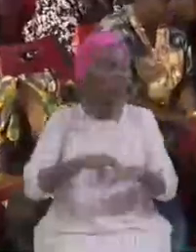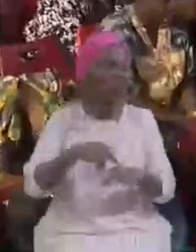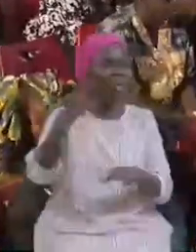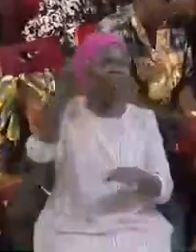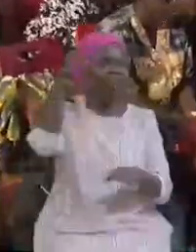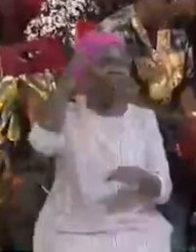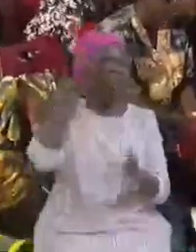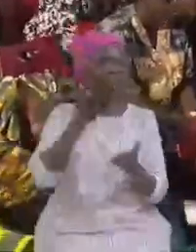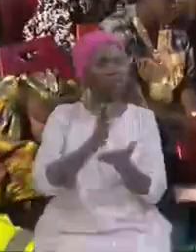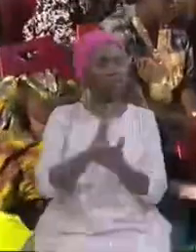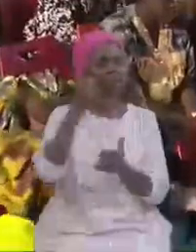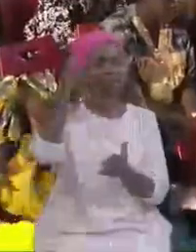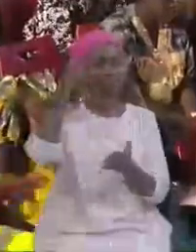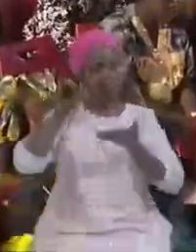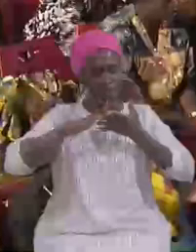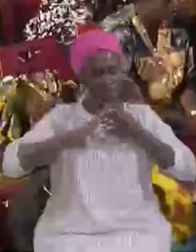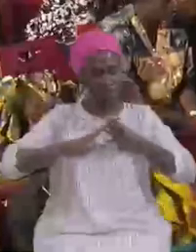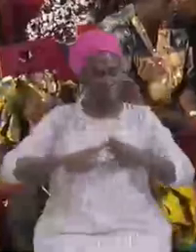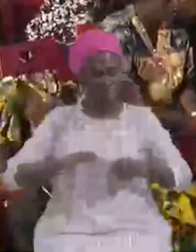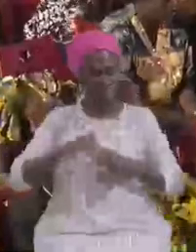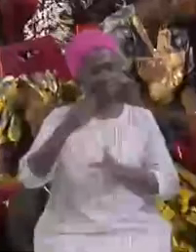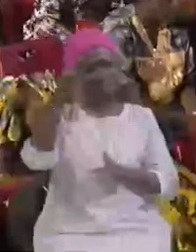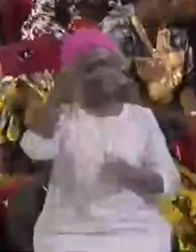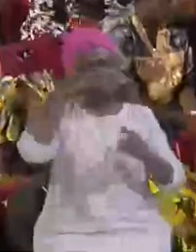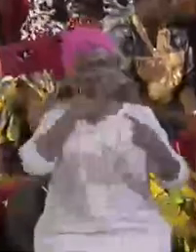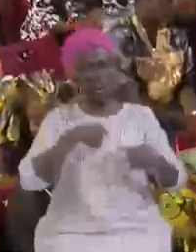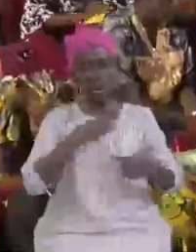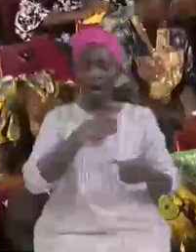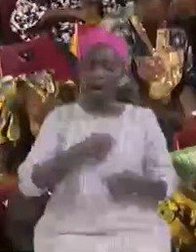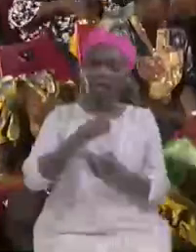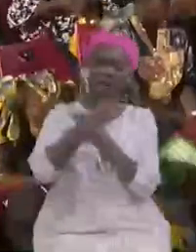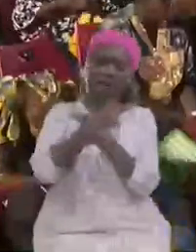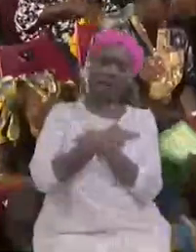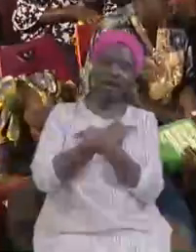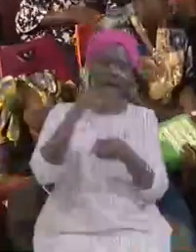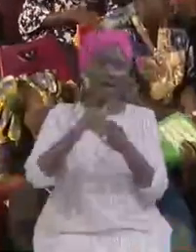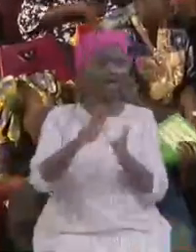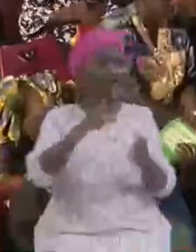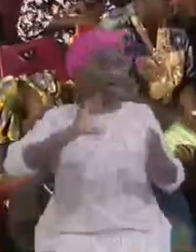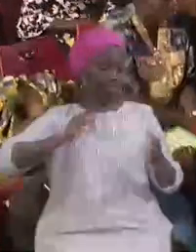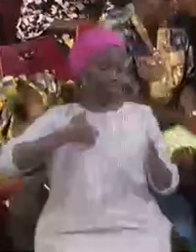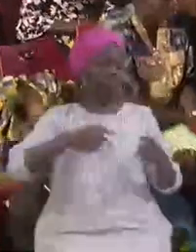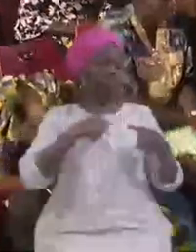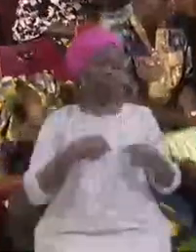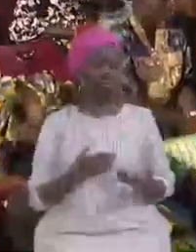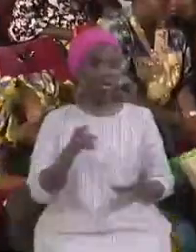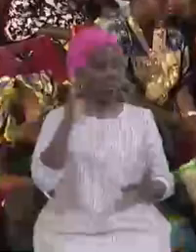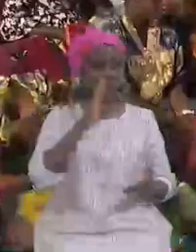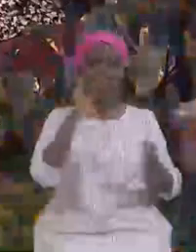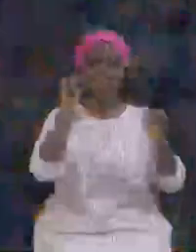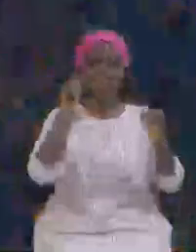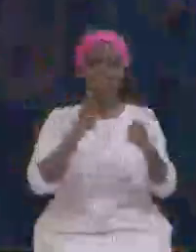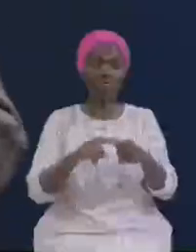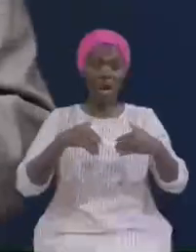une pensée normale, la paix du cœur, la paix dans ton âme, pour que tu puisses avoir la